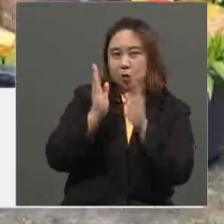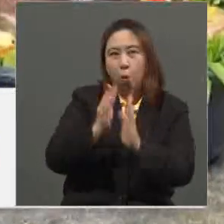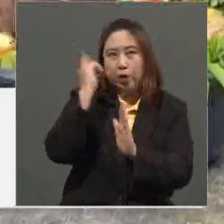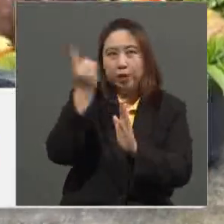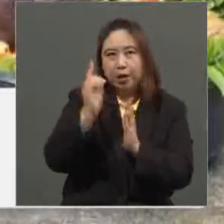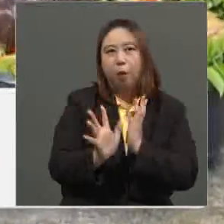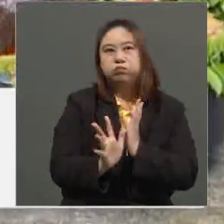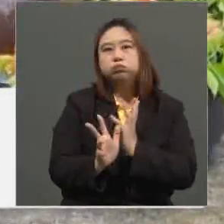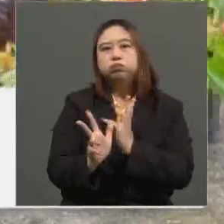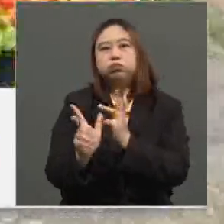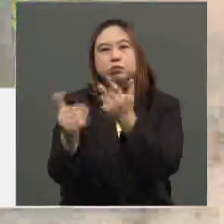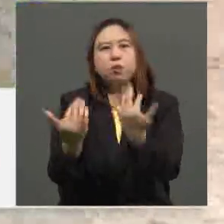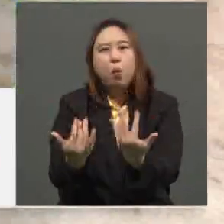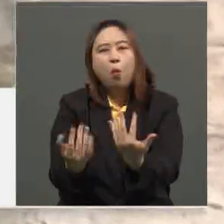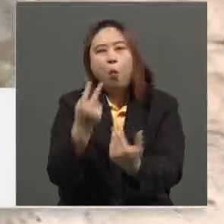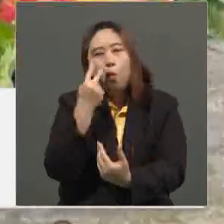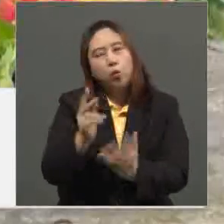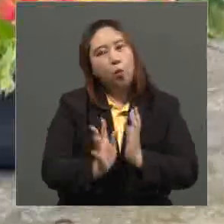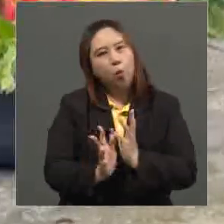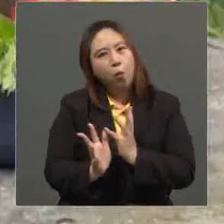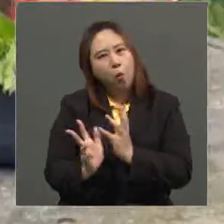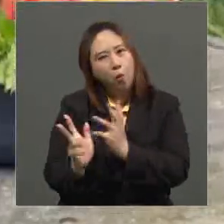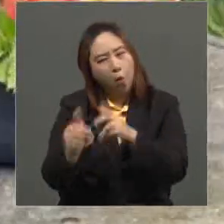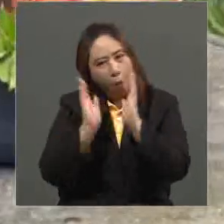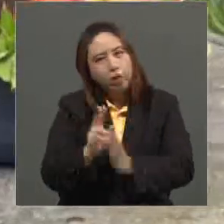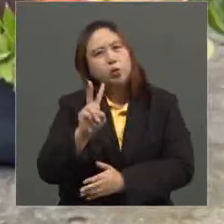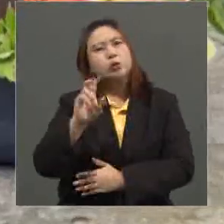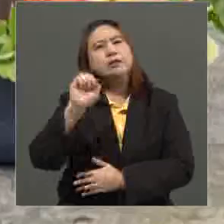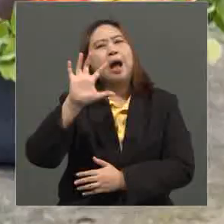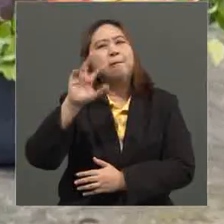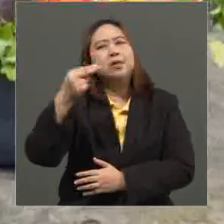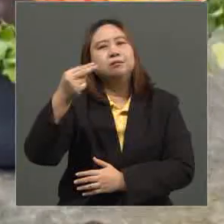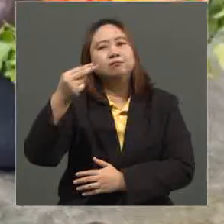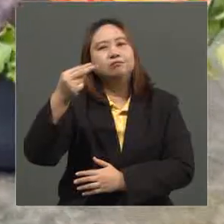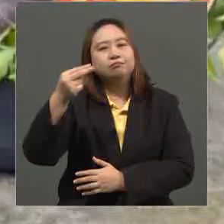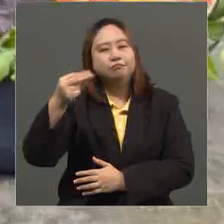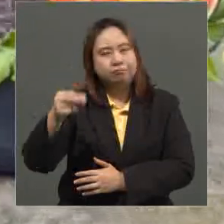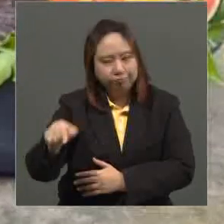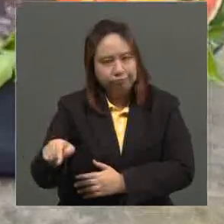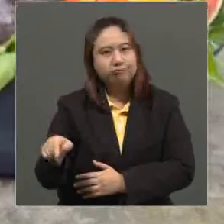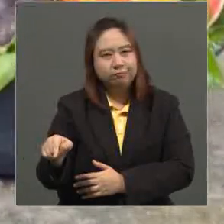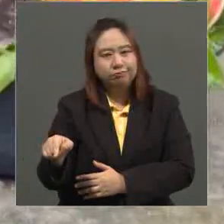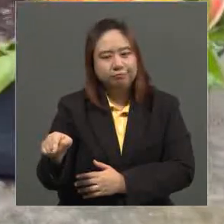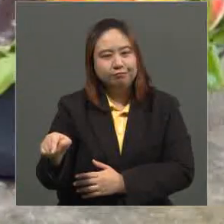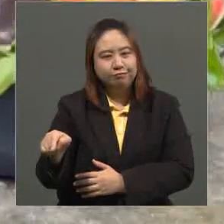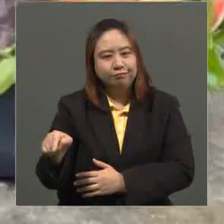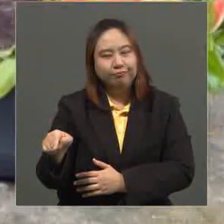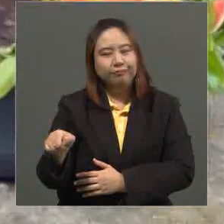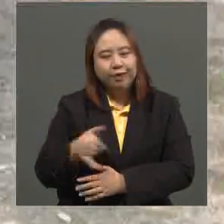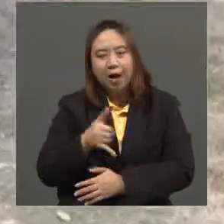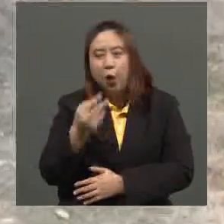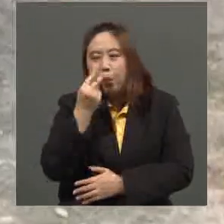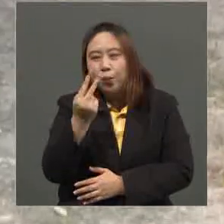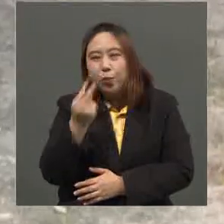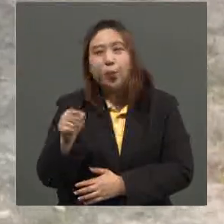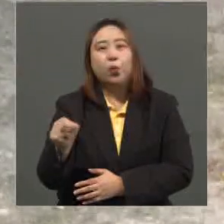รอชมน้องหมูเด้งมากถึง250,000คนชิมไม่ได้นะคะครับกูติดจากโต้ะจีนลิงเมื่อกี้เป่าฮะชิมไม่ได้ชมได้อย่าง